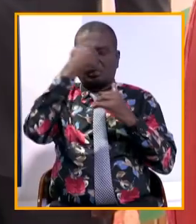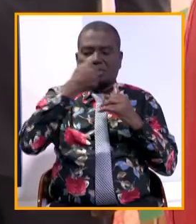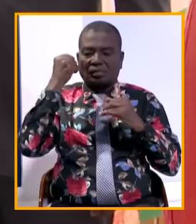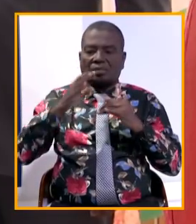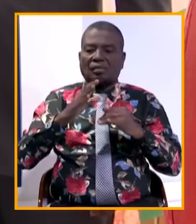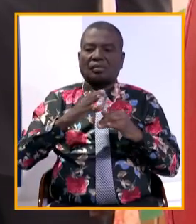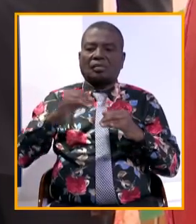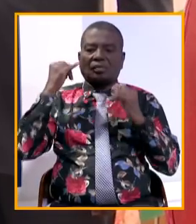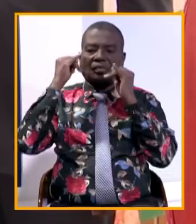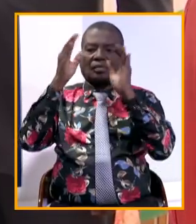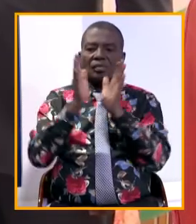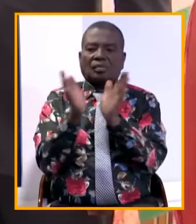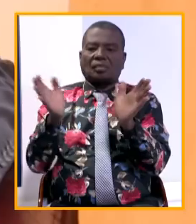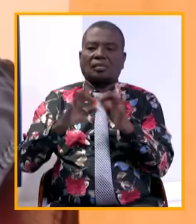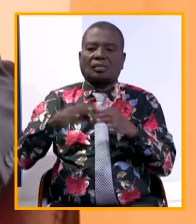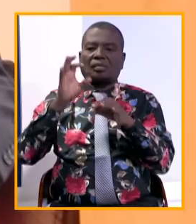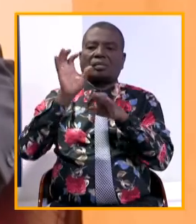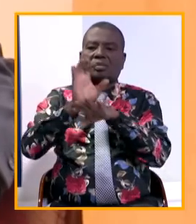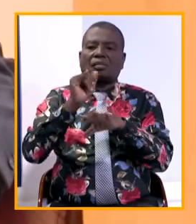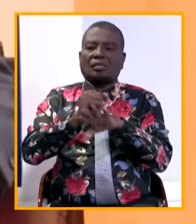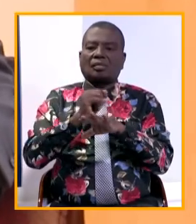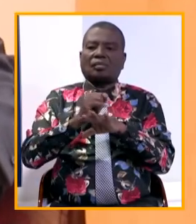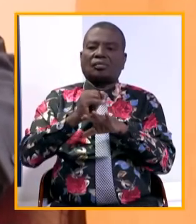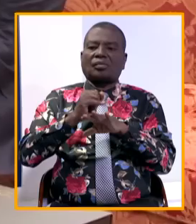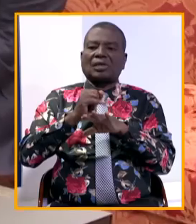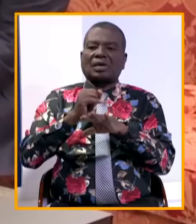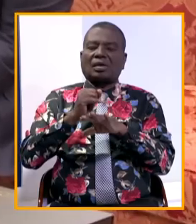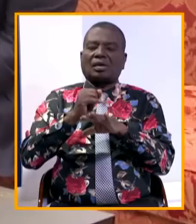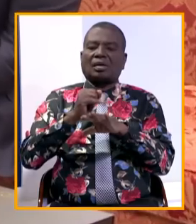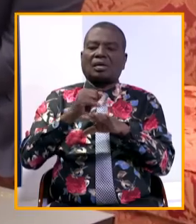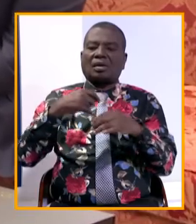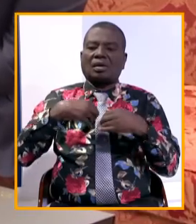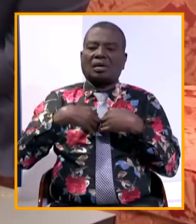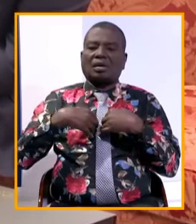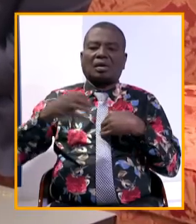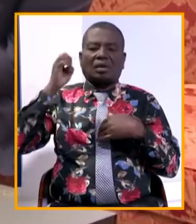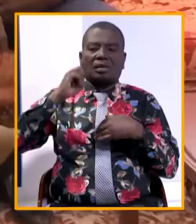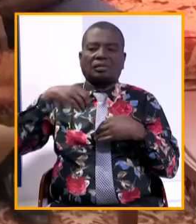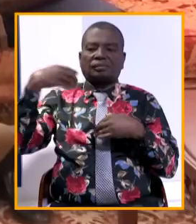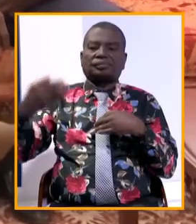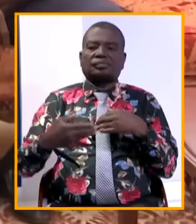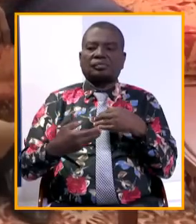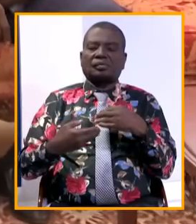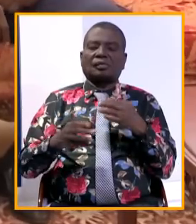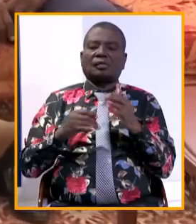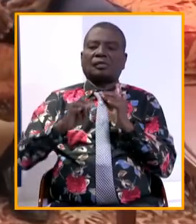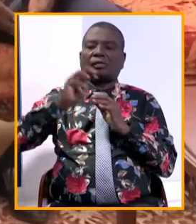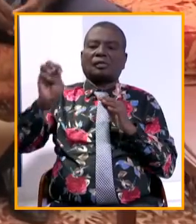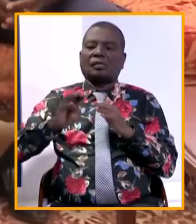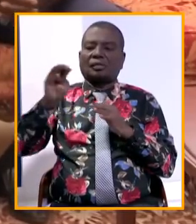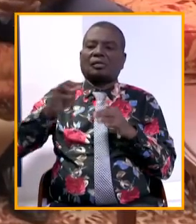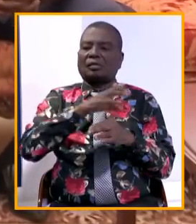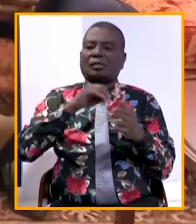assimilées, l'inspecteur général d'État de Côte d'Ivoire, Théophile Awa Ndoli, a été reçu ce mardi par le vice-président de la